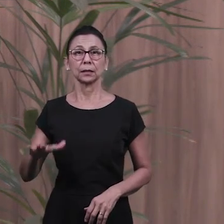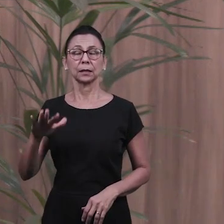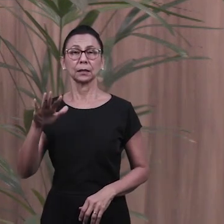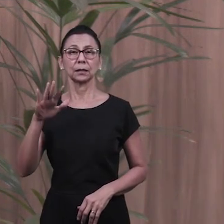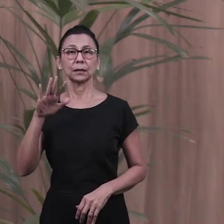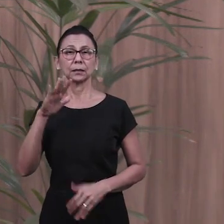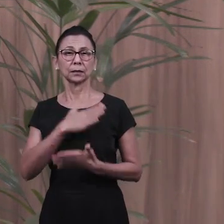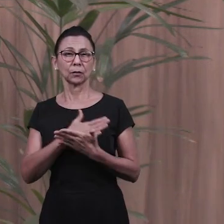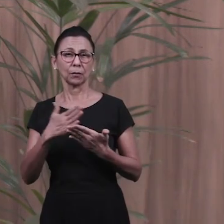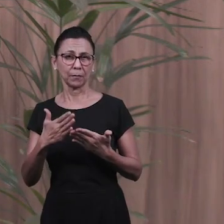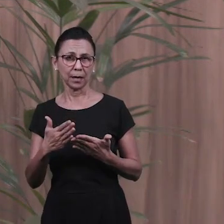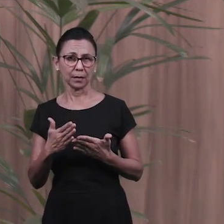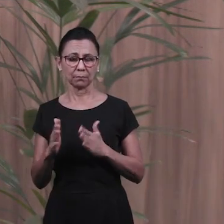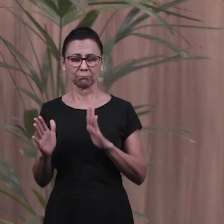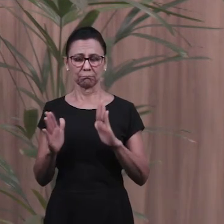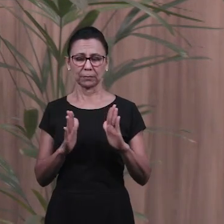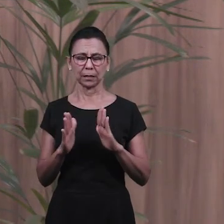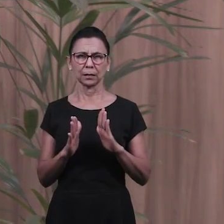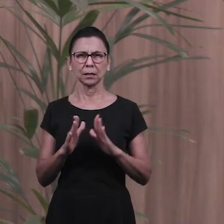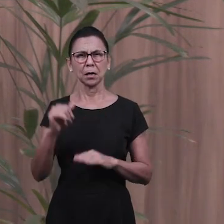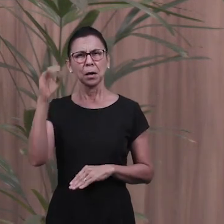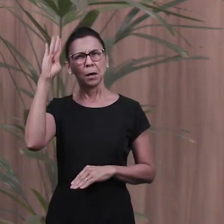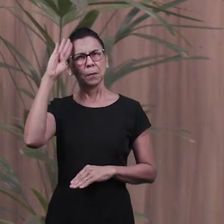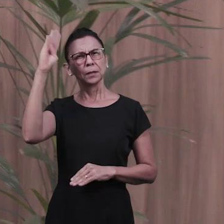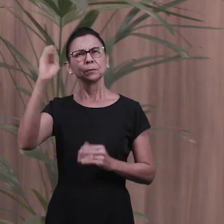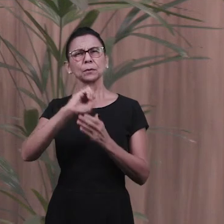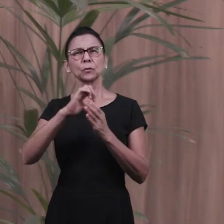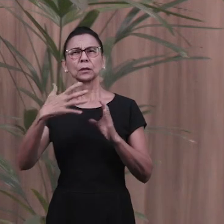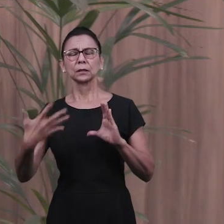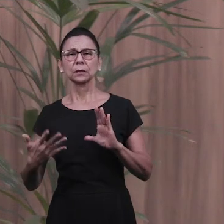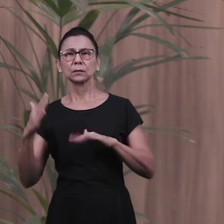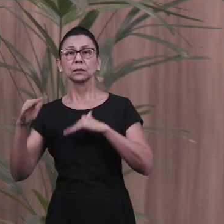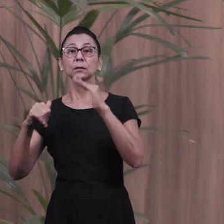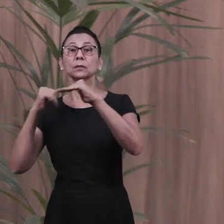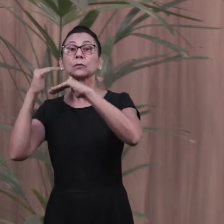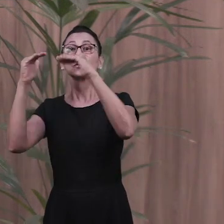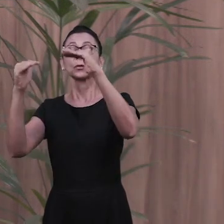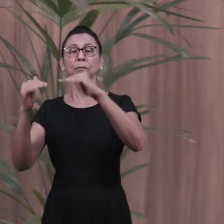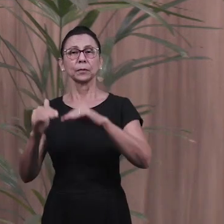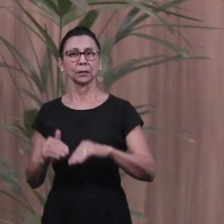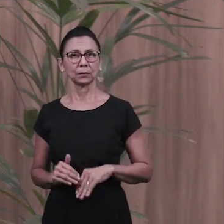enfants passent dans cette tranche d'âge, quelles sont les